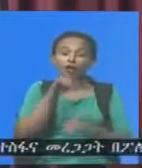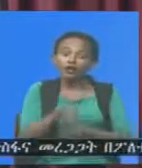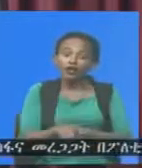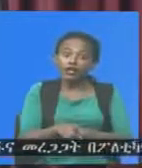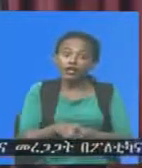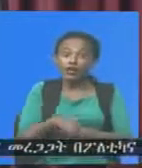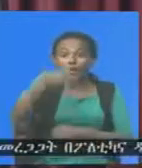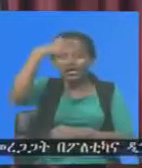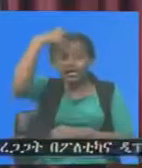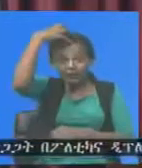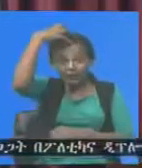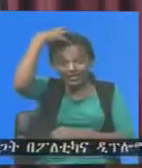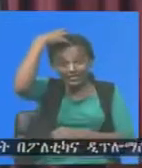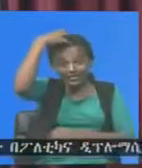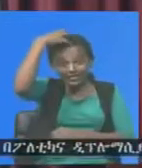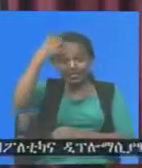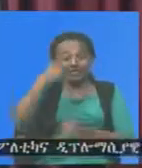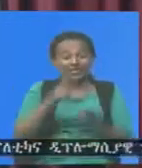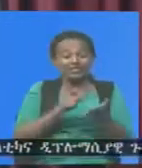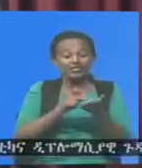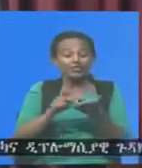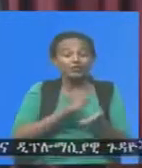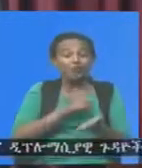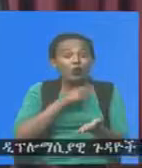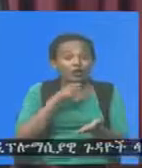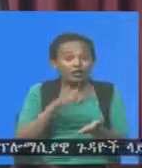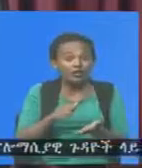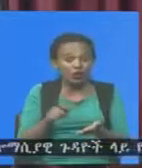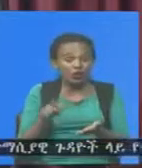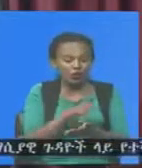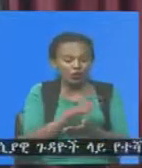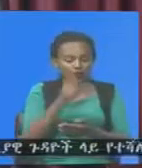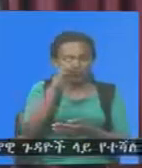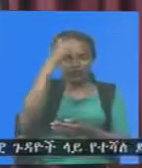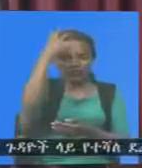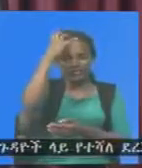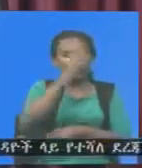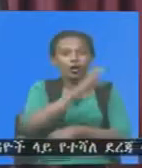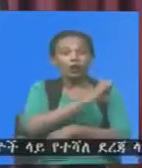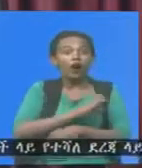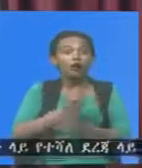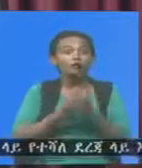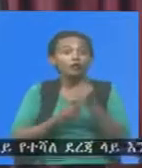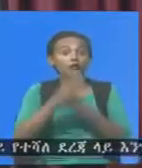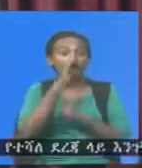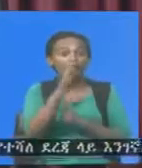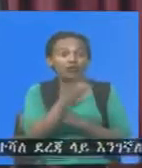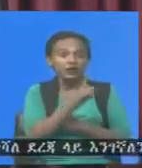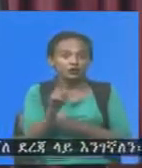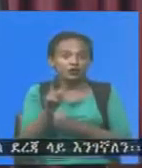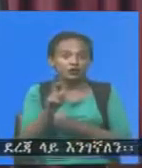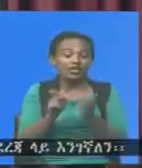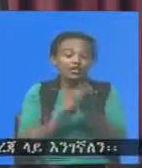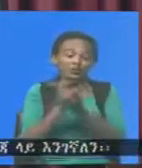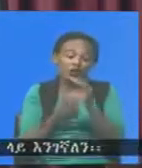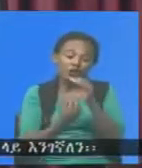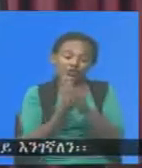የመንግስት ኢዲሞክራሲያዊ መሆን በመንግስት ባህሪ ብቻ የሚፈጠር እንዳይመስላችሁ የዲሞክራሲ ምንጭ ህዝብ ነው።